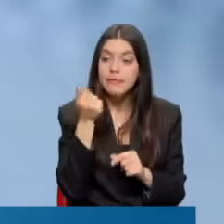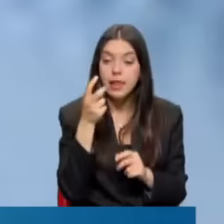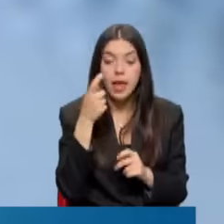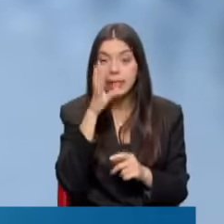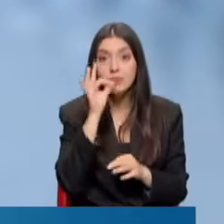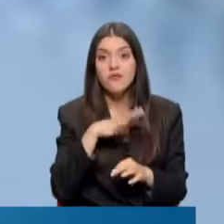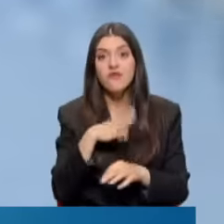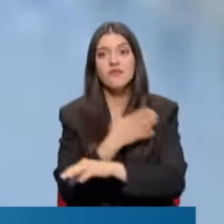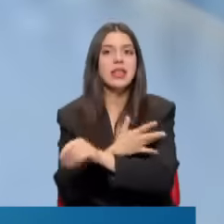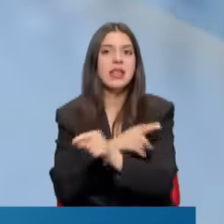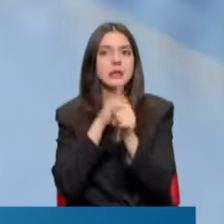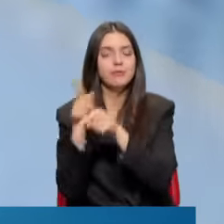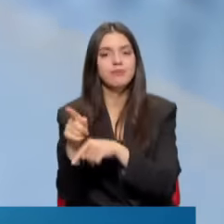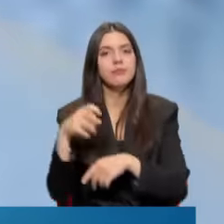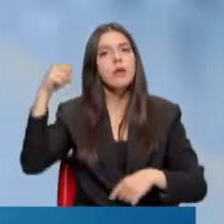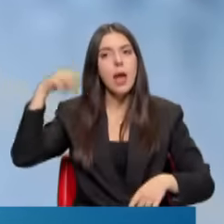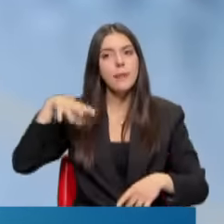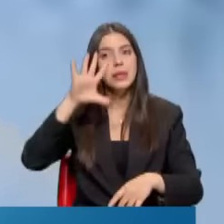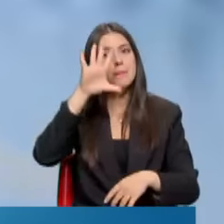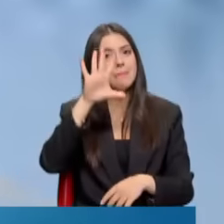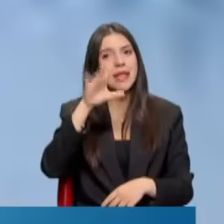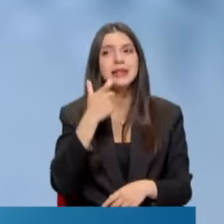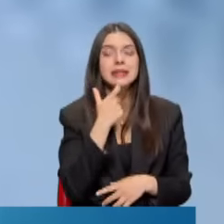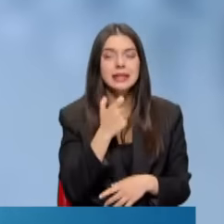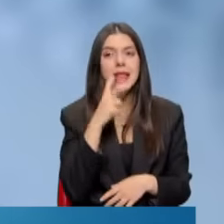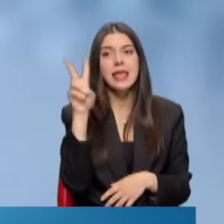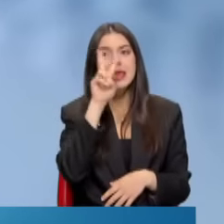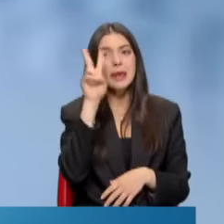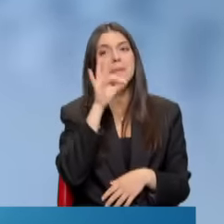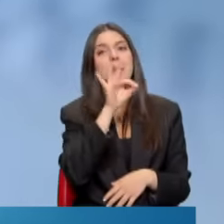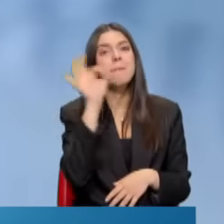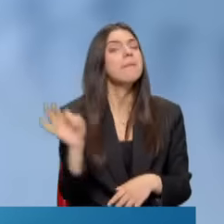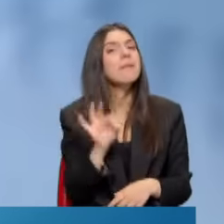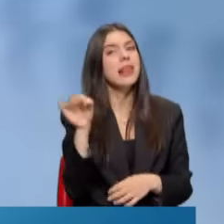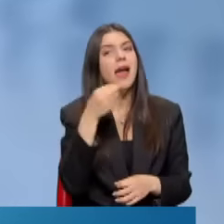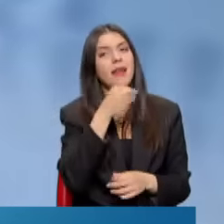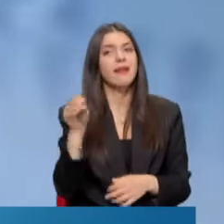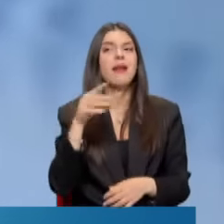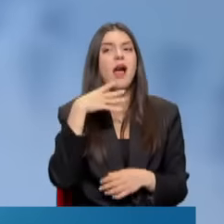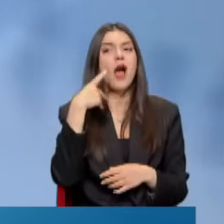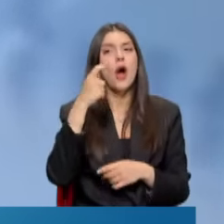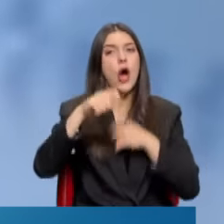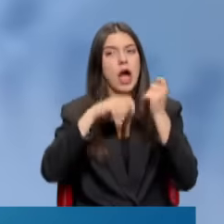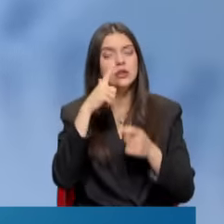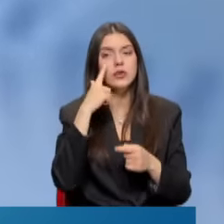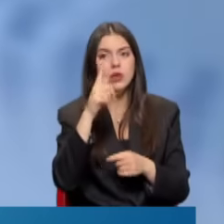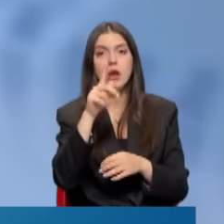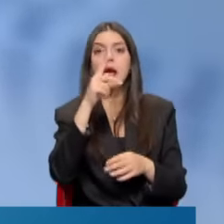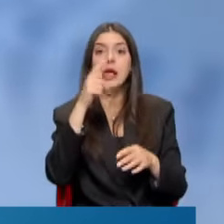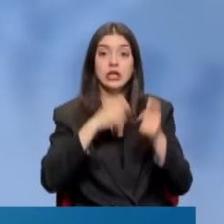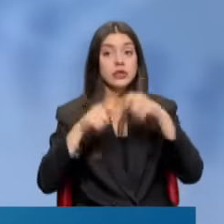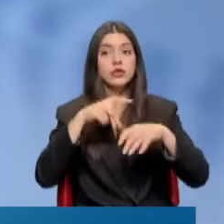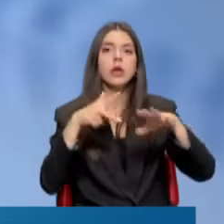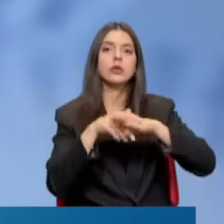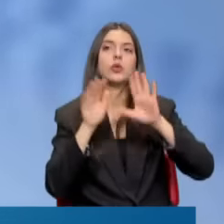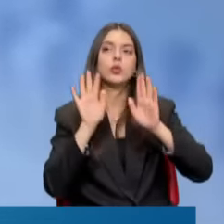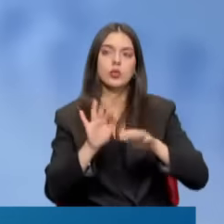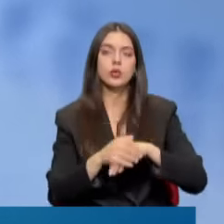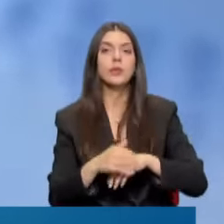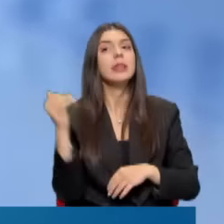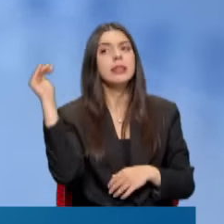AKP 5 yılda 20 milyar lira harcadığı millet bahçesi inşaatlarını durdurdu getirdikleri tasarruf paketiyle kamu